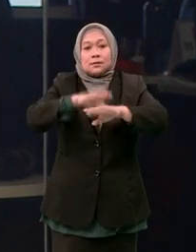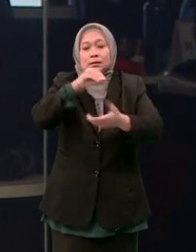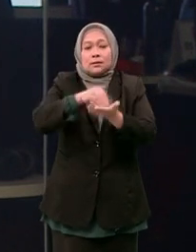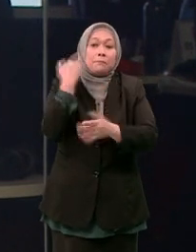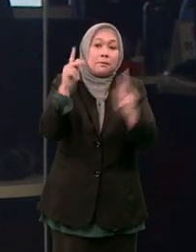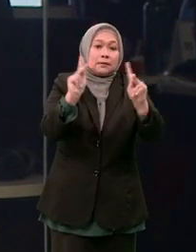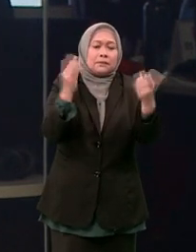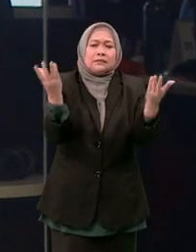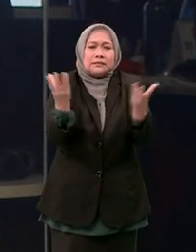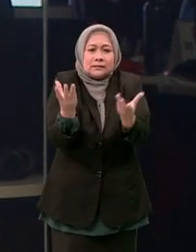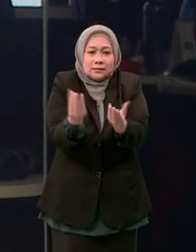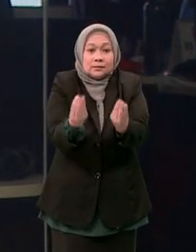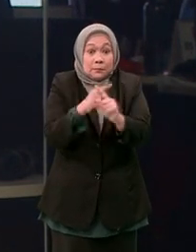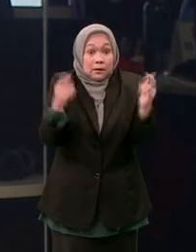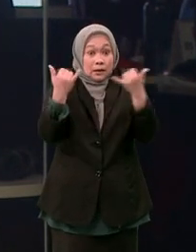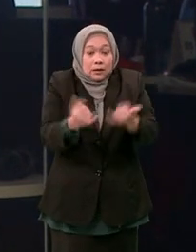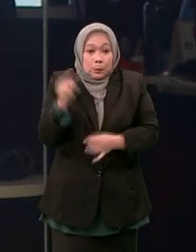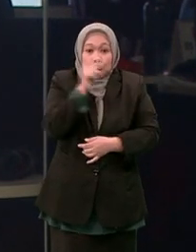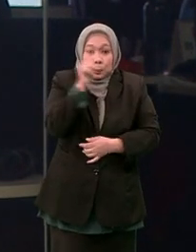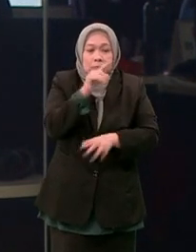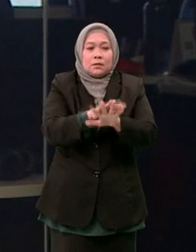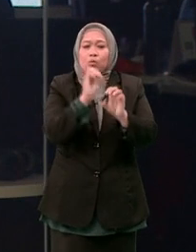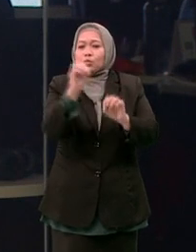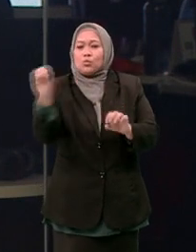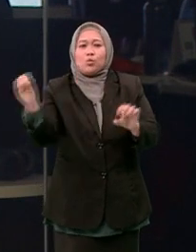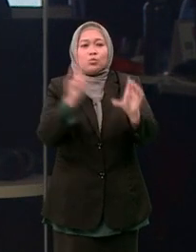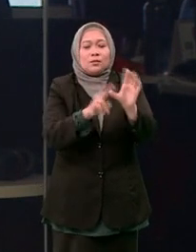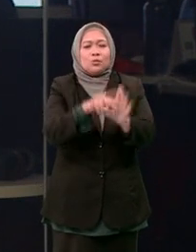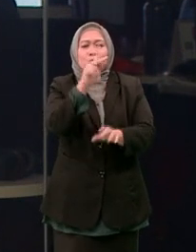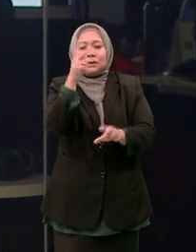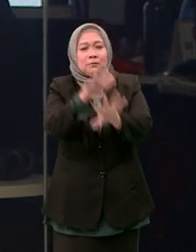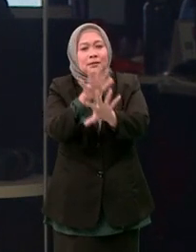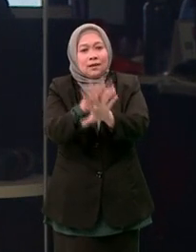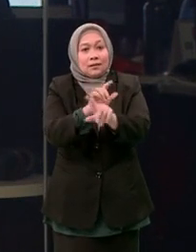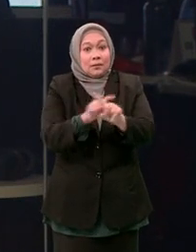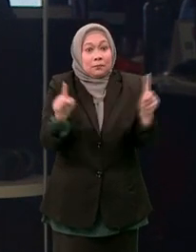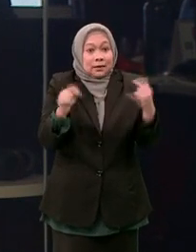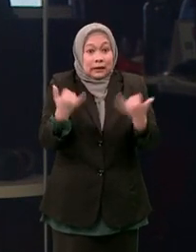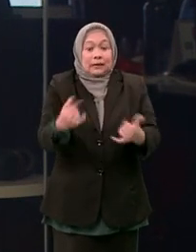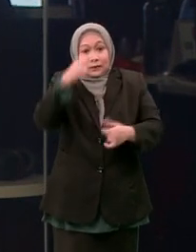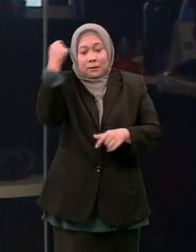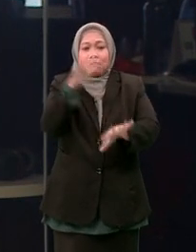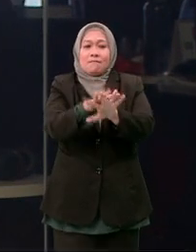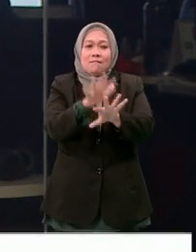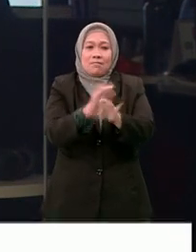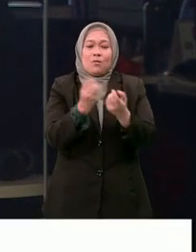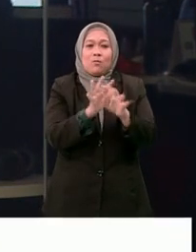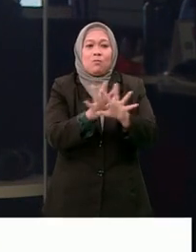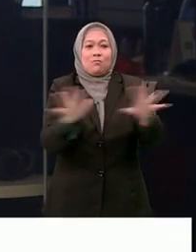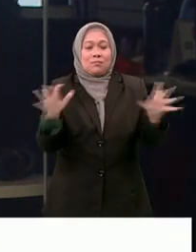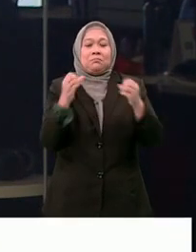pada Khamis lepas, di mana saya beli banyak lopong-lopong, banyak kuning daripada baju hitam itu. Namun hari ini nampaknya